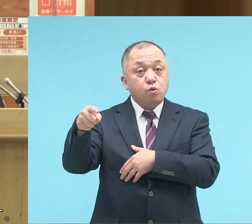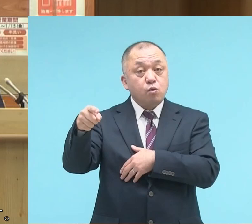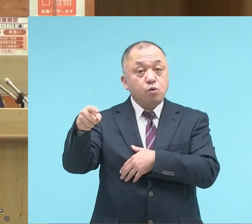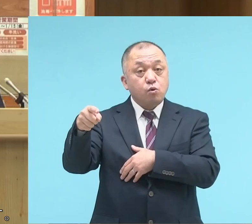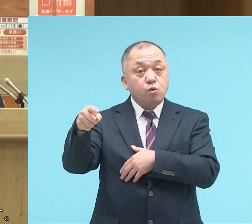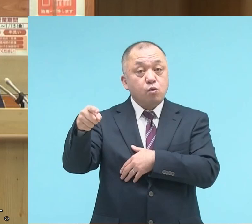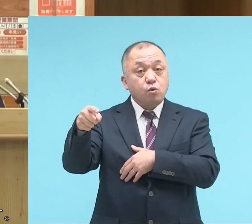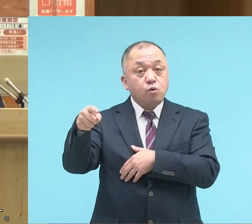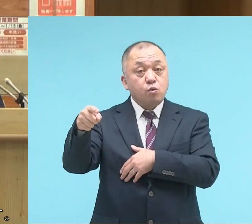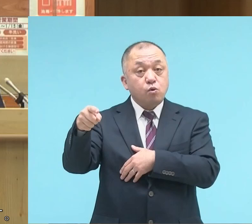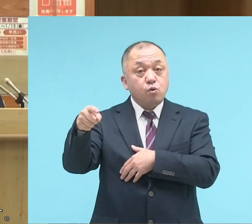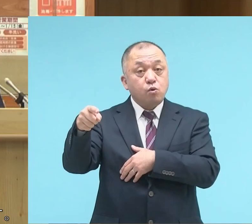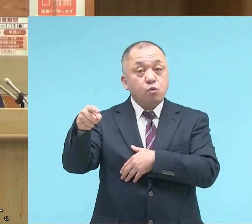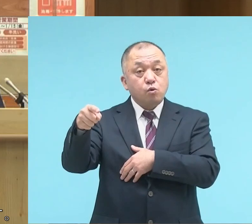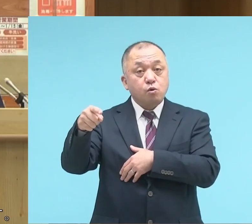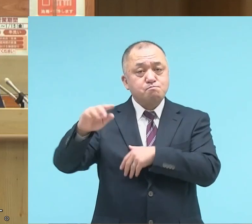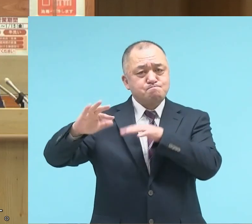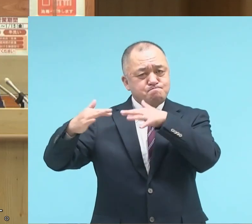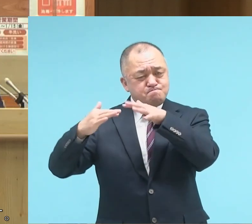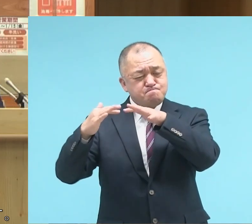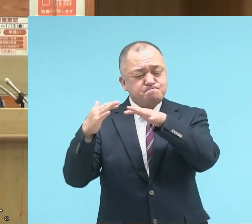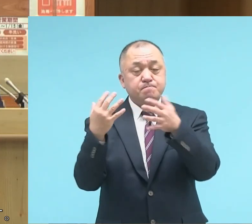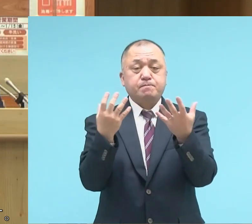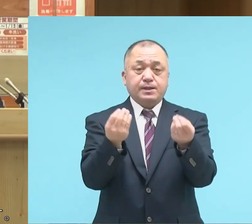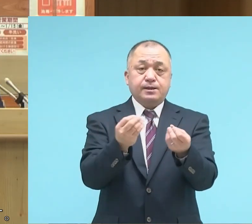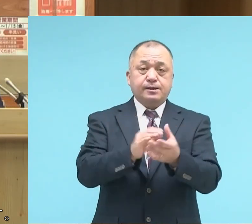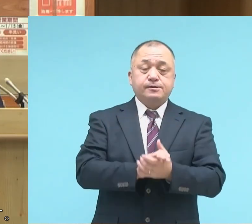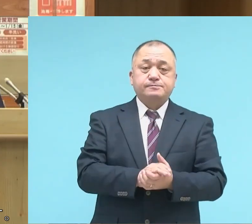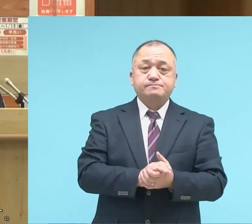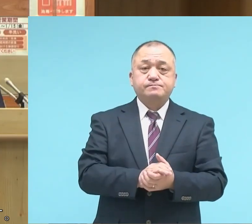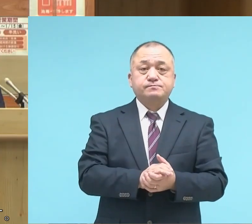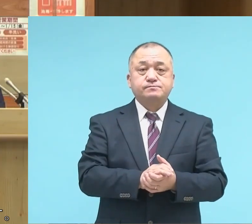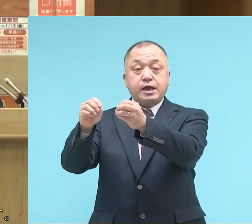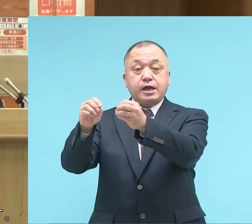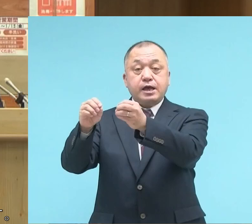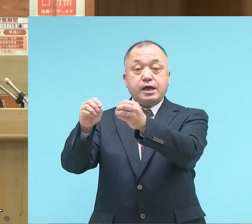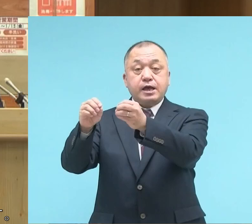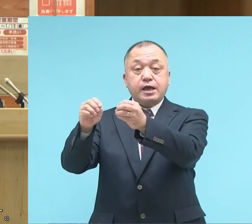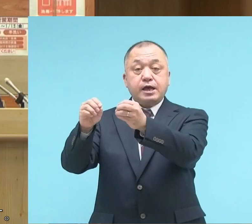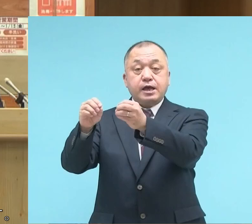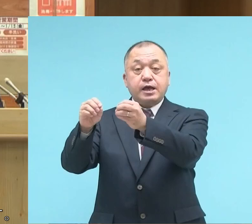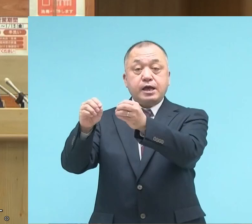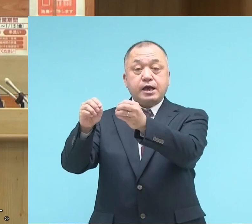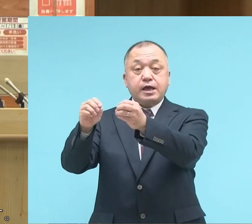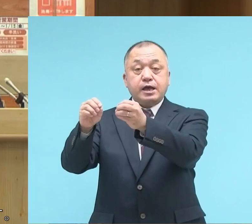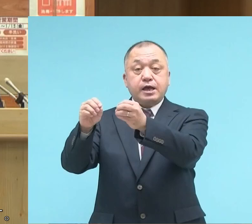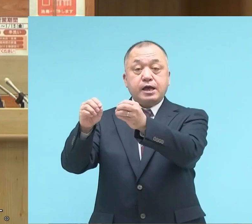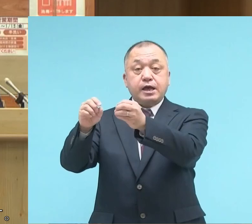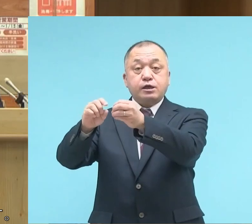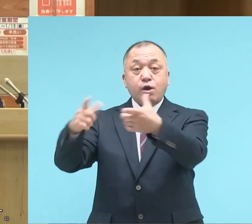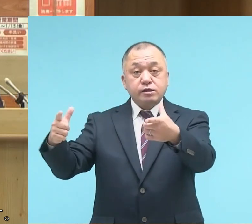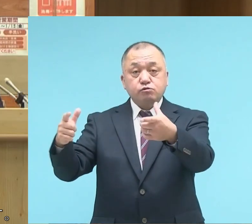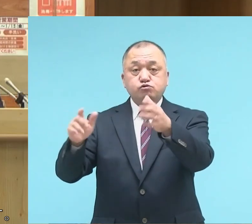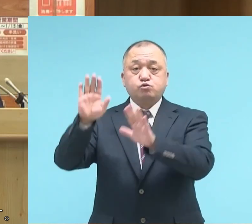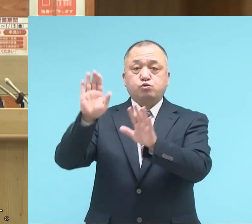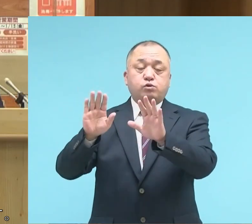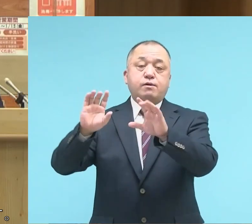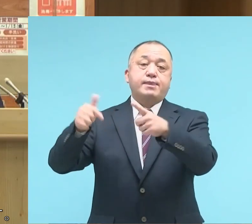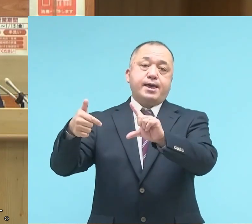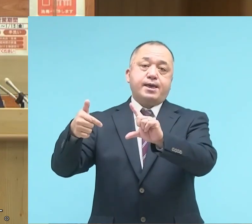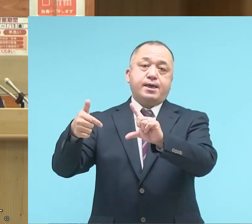旭川市とも、議論をさせていただきましたけれども、まあ、やはり市中感染が広がっているという状況ではないこと